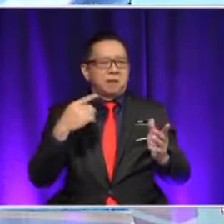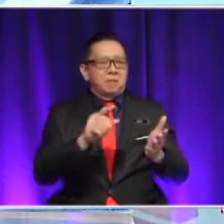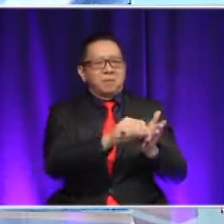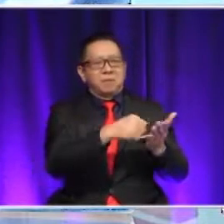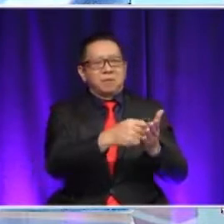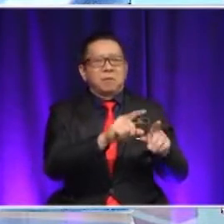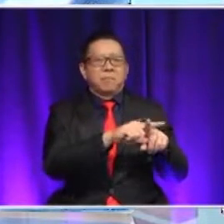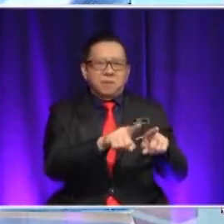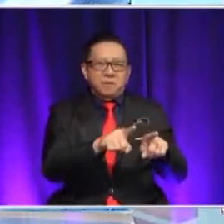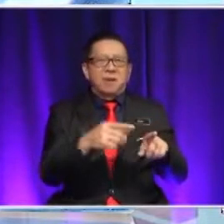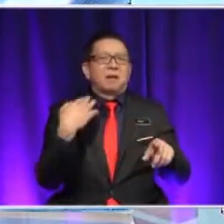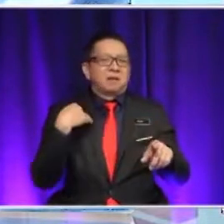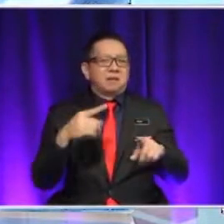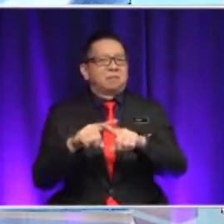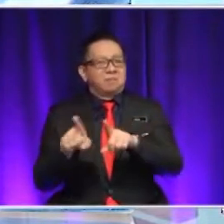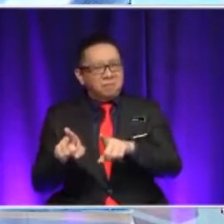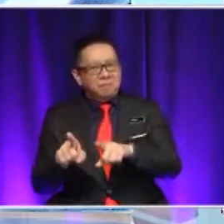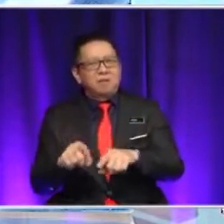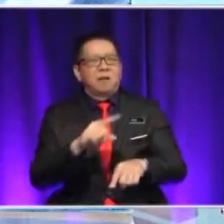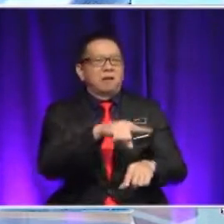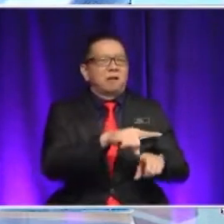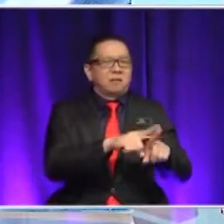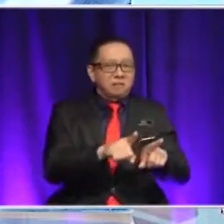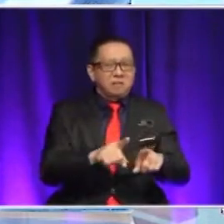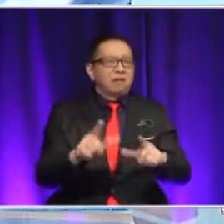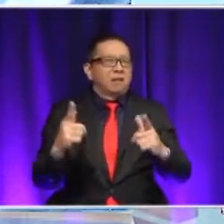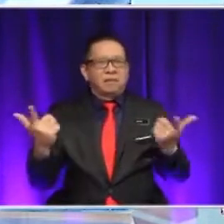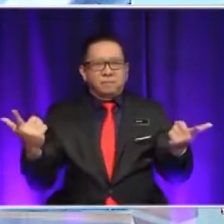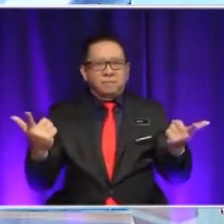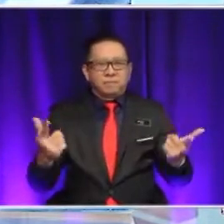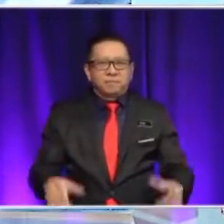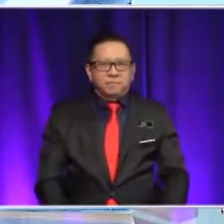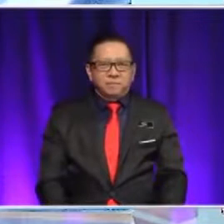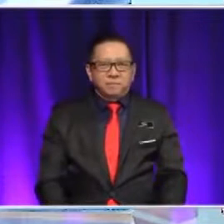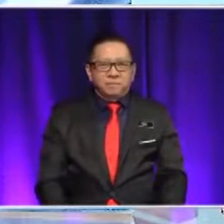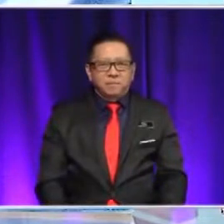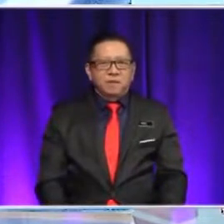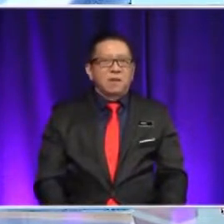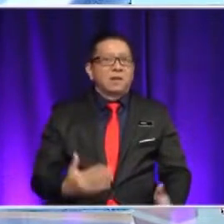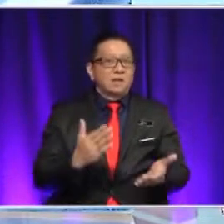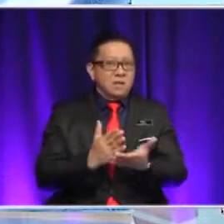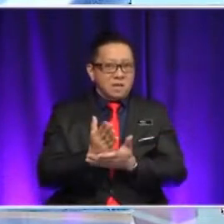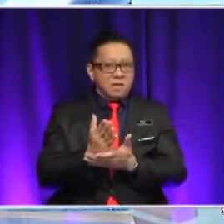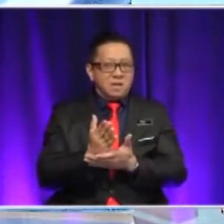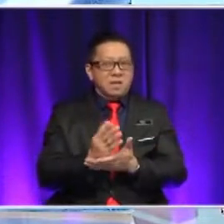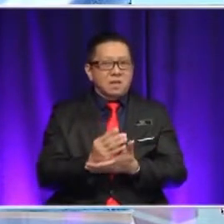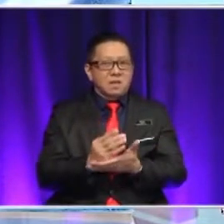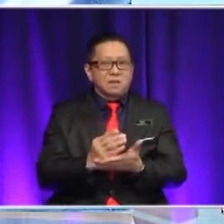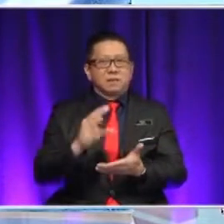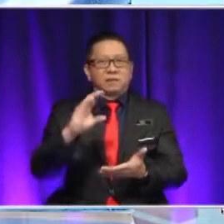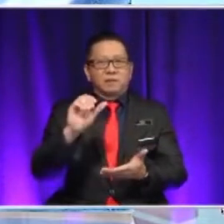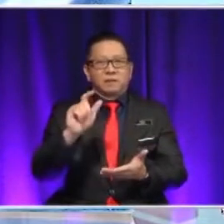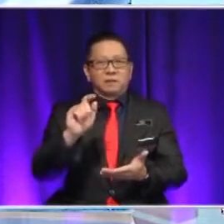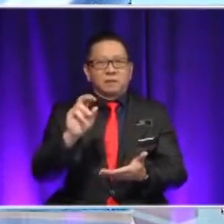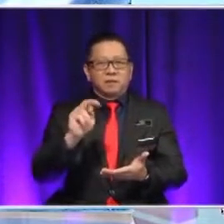ada yang pelukan sapuan yang abrus yang segini Oke seterusnya budeg Itenas ikan catat stabas atau basah